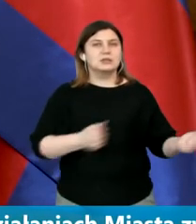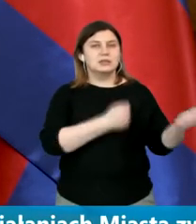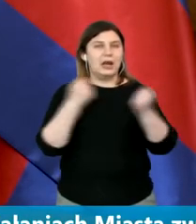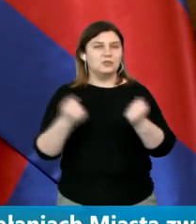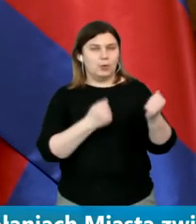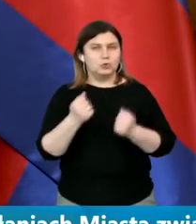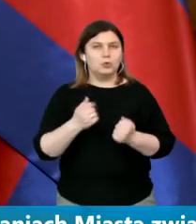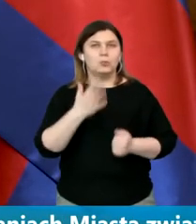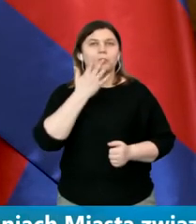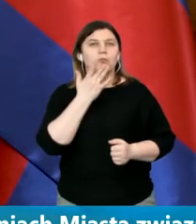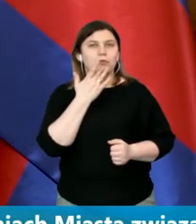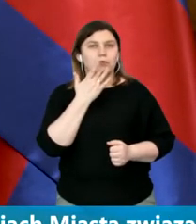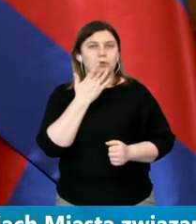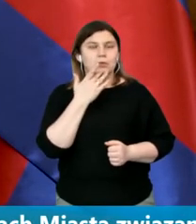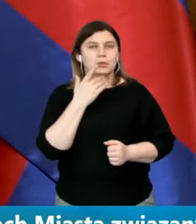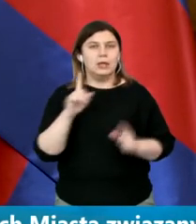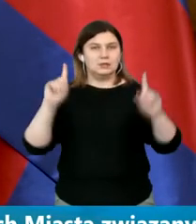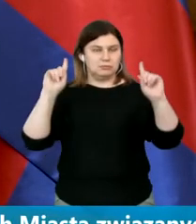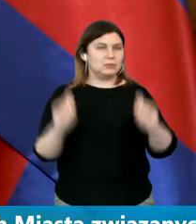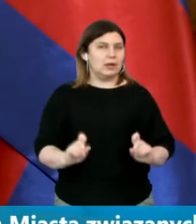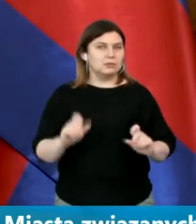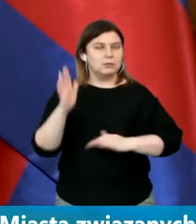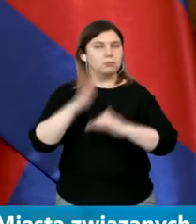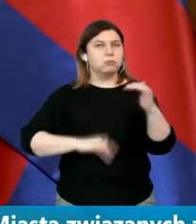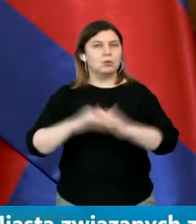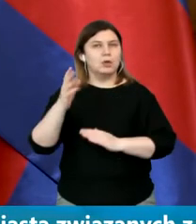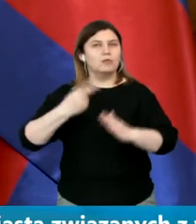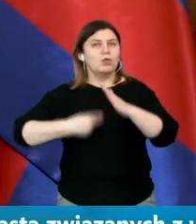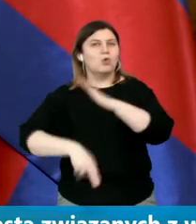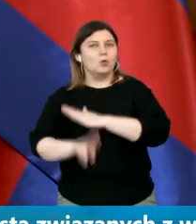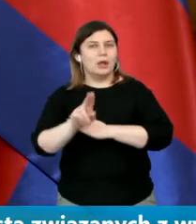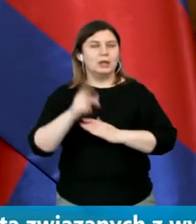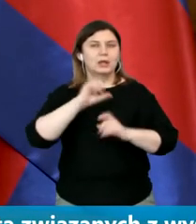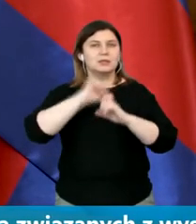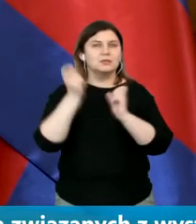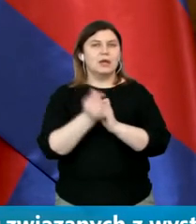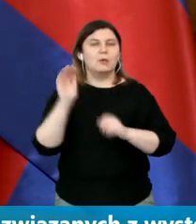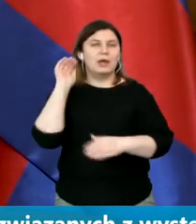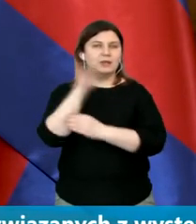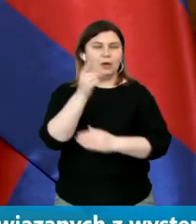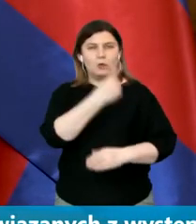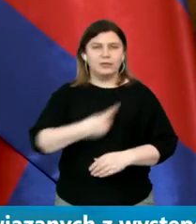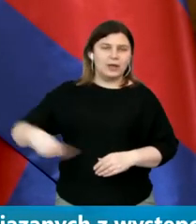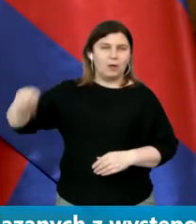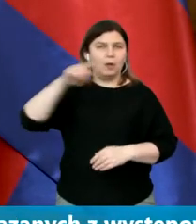tutaj start budowy tunelu i całego obejścia zachodniego miasta Szczecina.